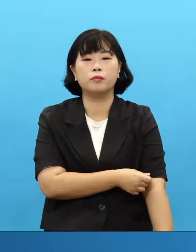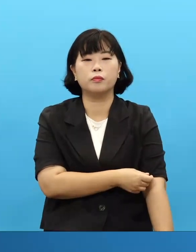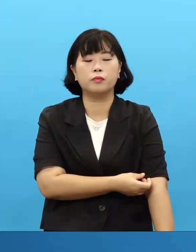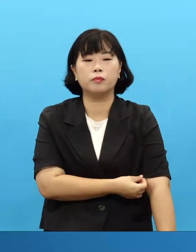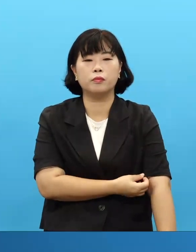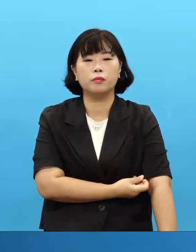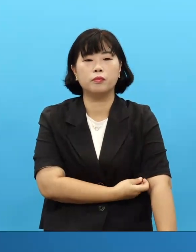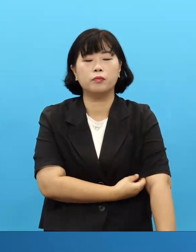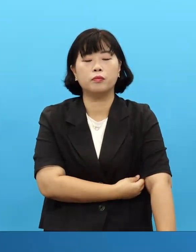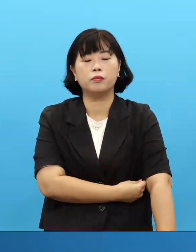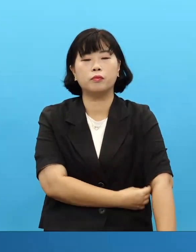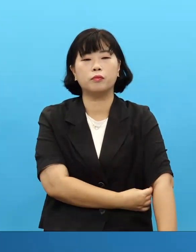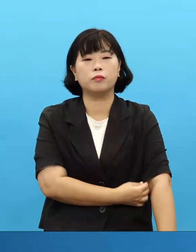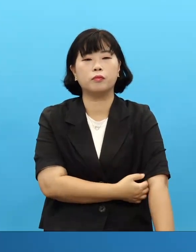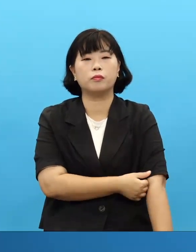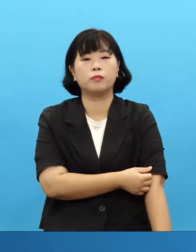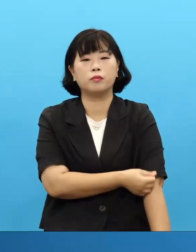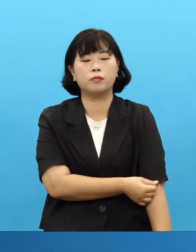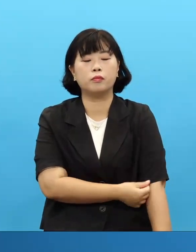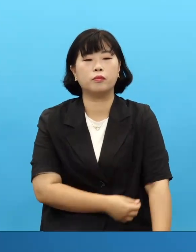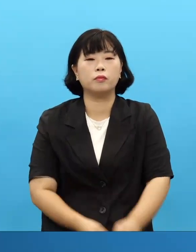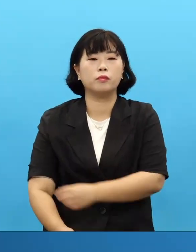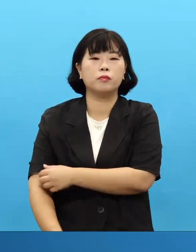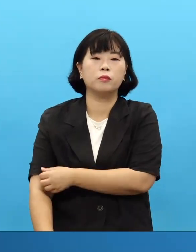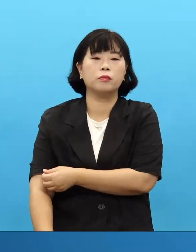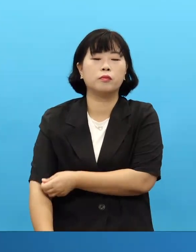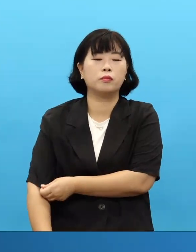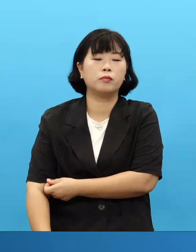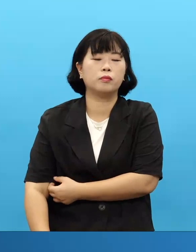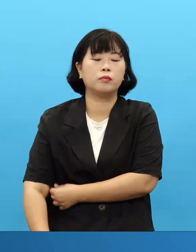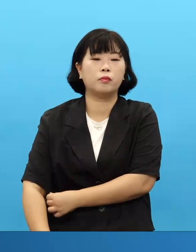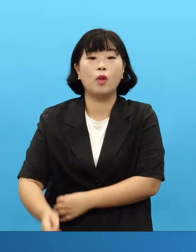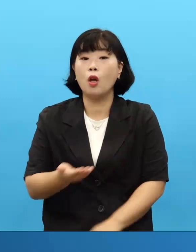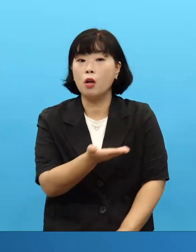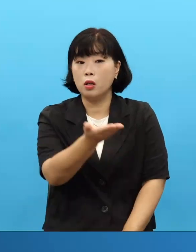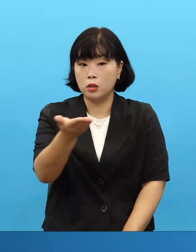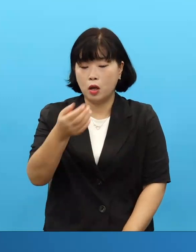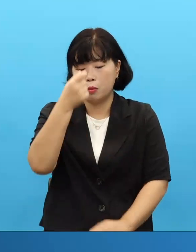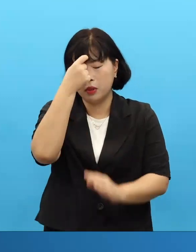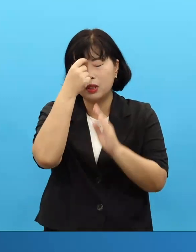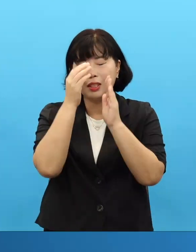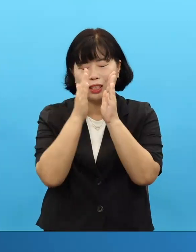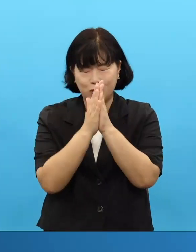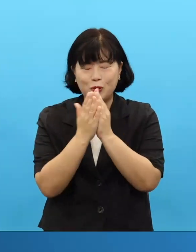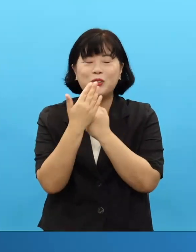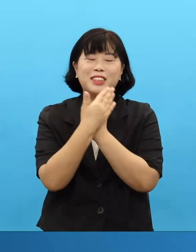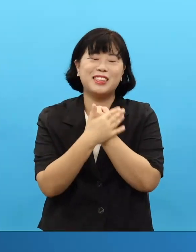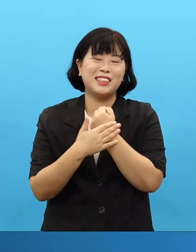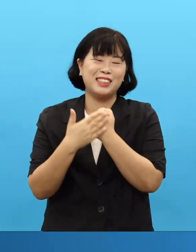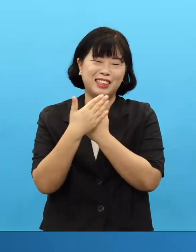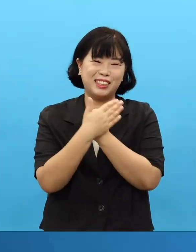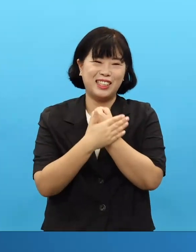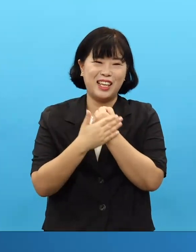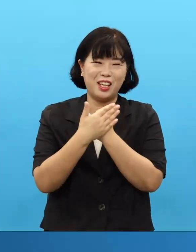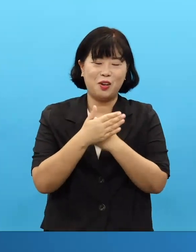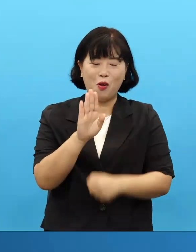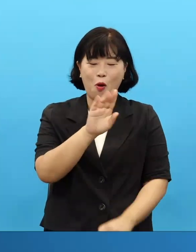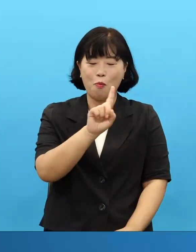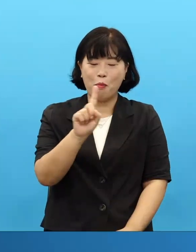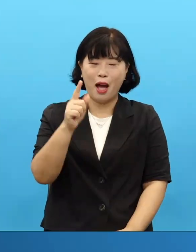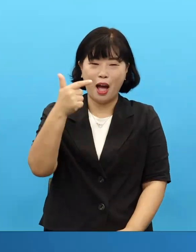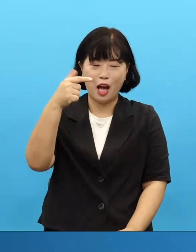여러분의 기도로 우리 바누아투 대통령께서 좀 위험한